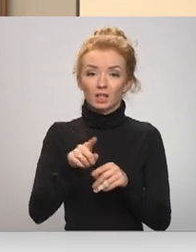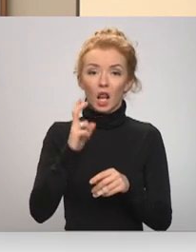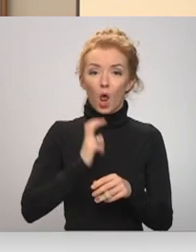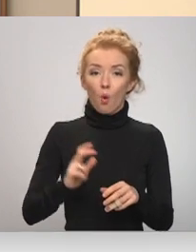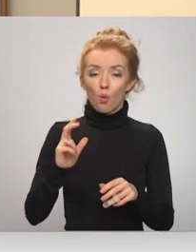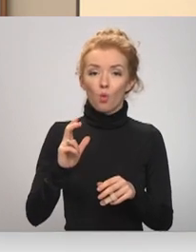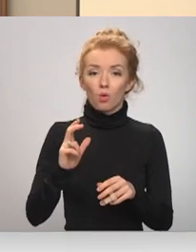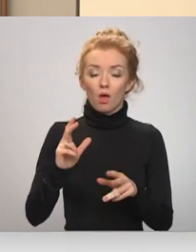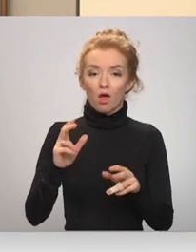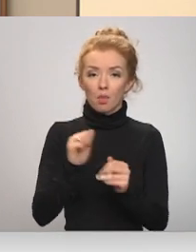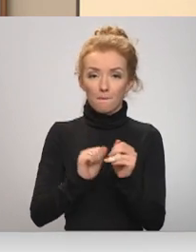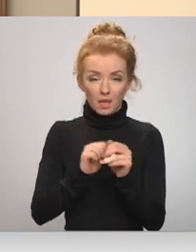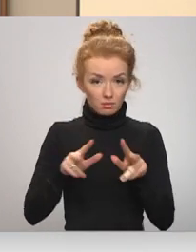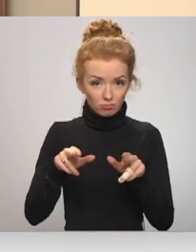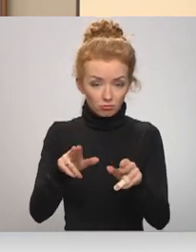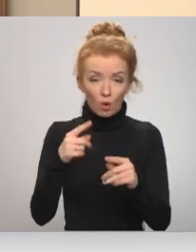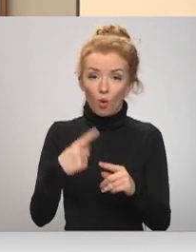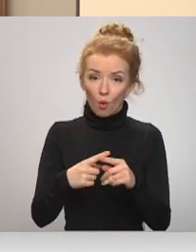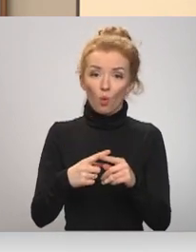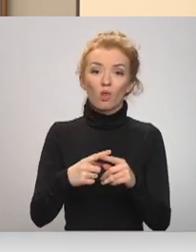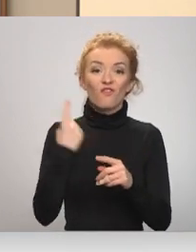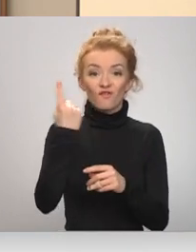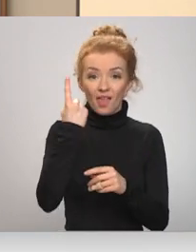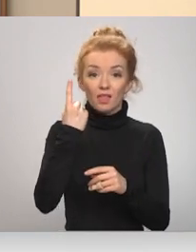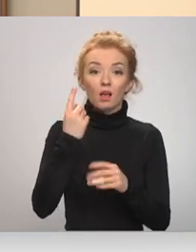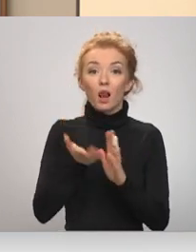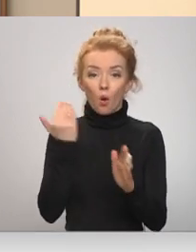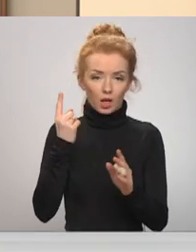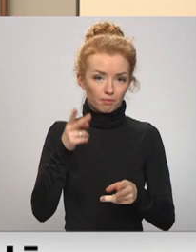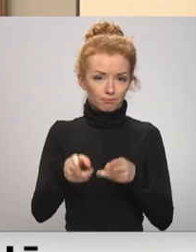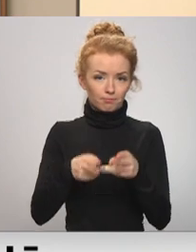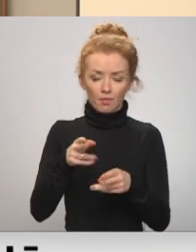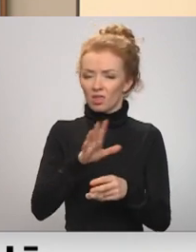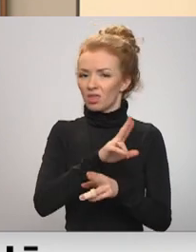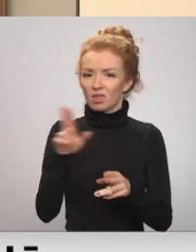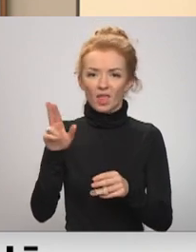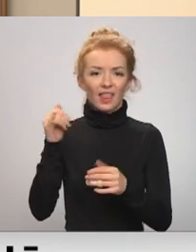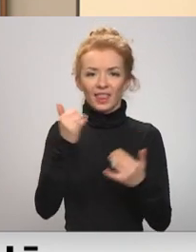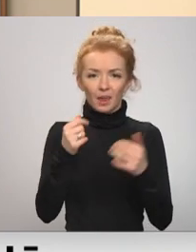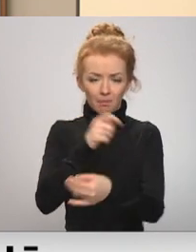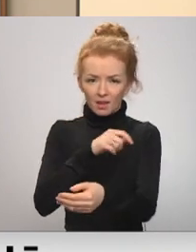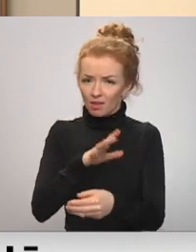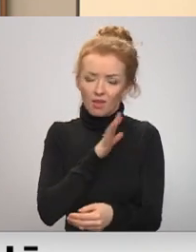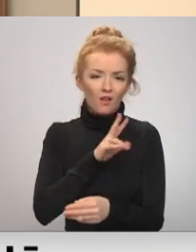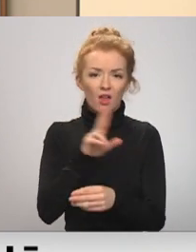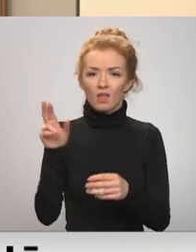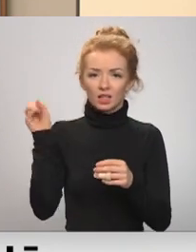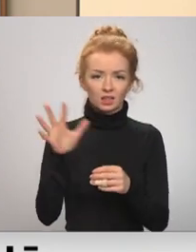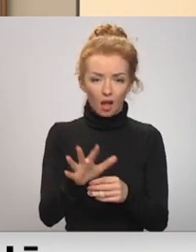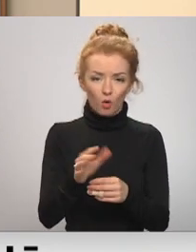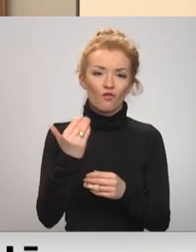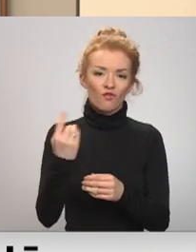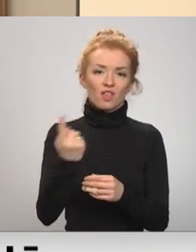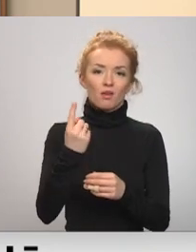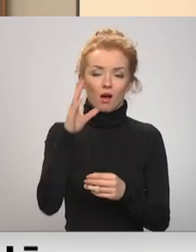ļaundabīgs audzējs, kam vienīgā ārstēšanas metode ir tikai ķirurģiskā. Tātad nav ne staru terapijas, ne ķīmijterapijas. Tā ir vienīgā viņas